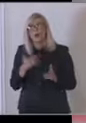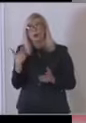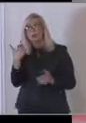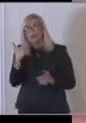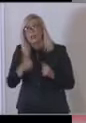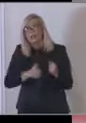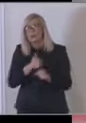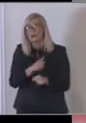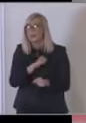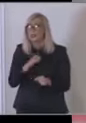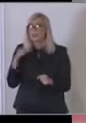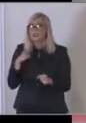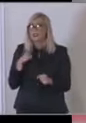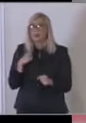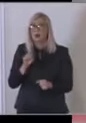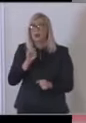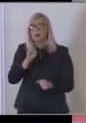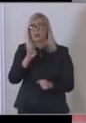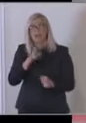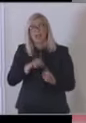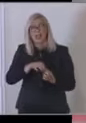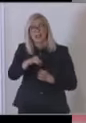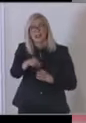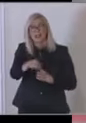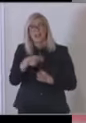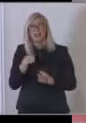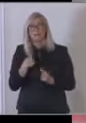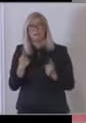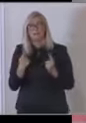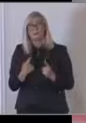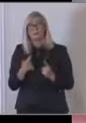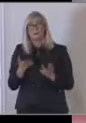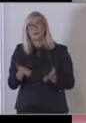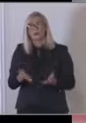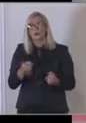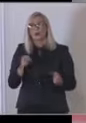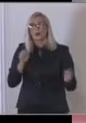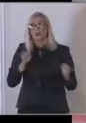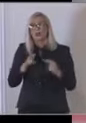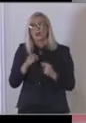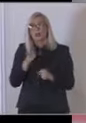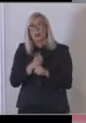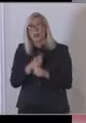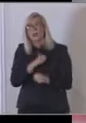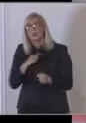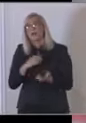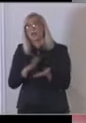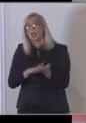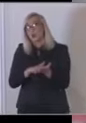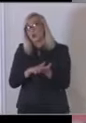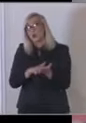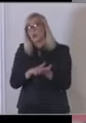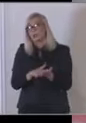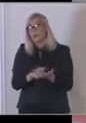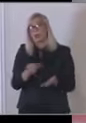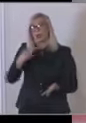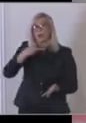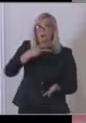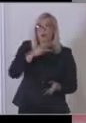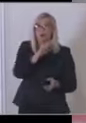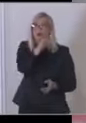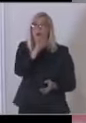3 decenje që të ndërtojmë vetëm 12 km. Dhe ende punohet në dokumentacionin e kësaj rrugë.